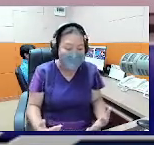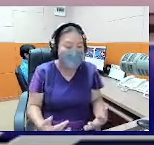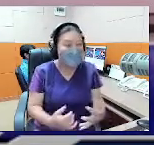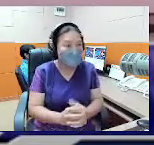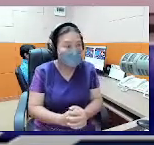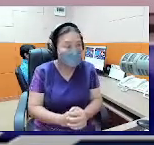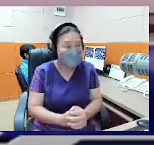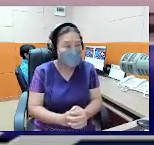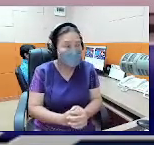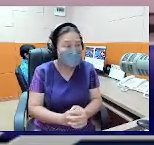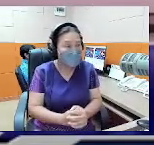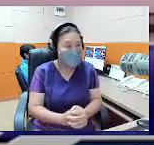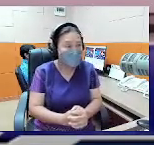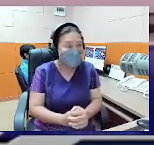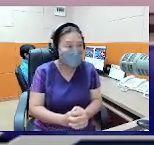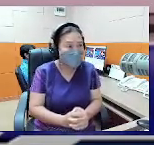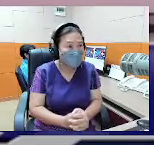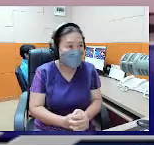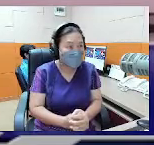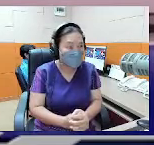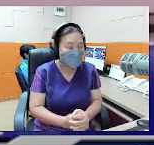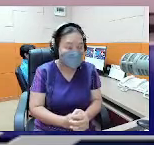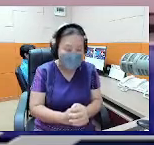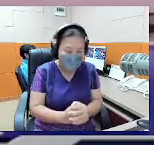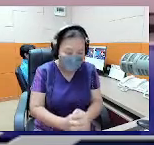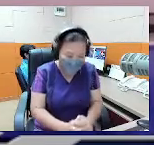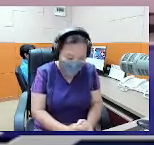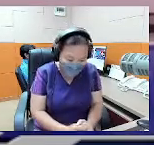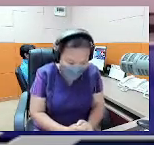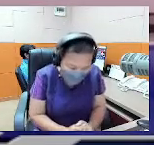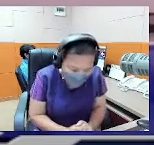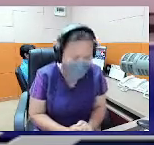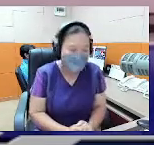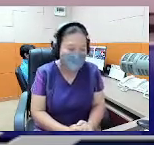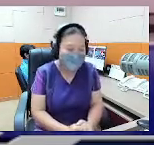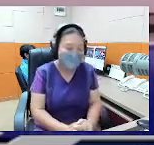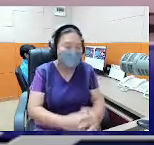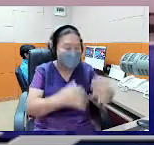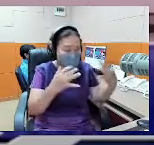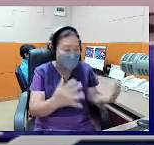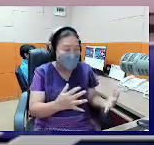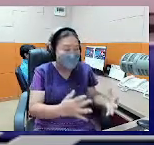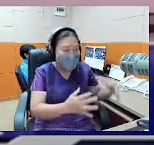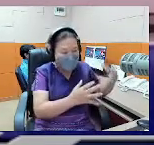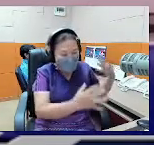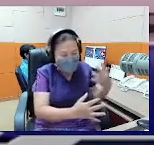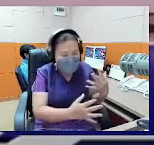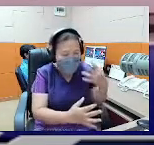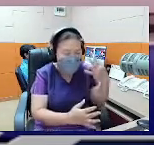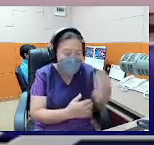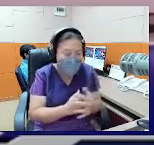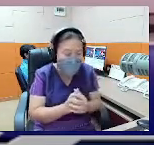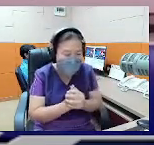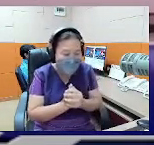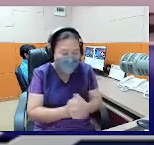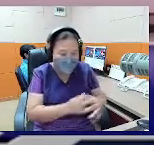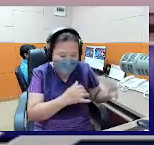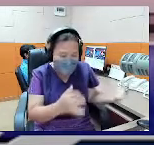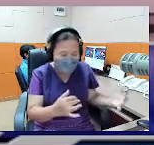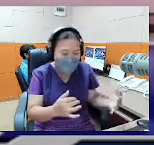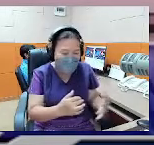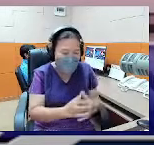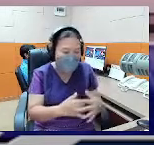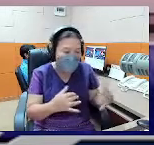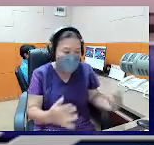ตรงนี้ซึ่งเป็นอะไรที่เราจะเข้มข้นมากแล้วก็ซีเรียสมากๆ นะคะเพราะฉะนั้นอยากจะชี้ชัดให้